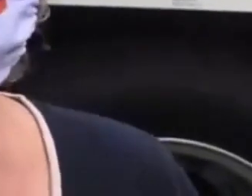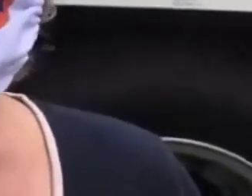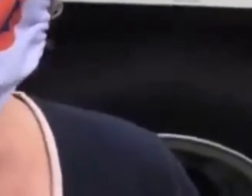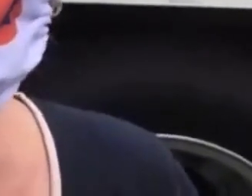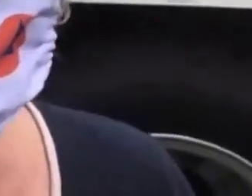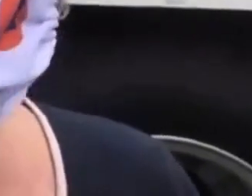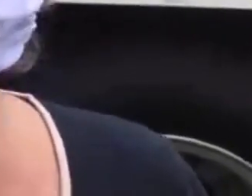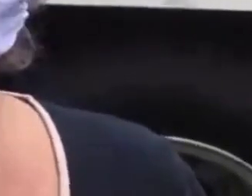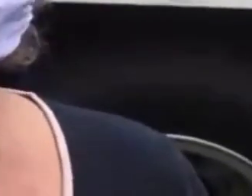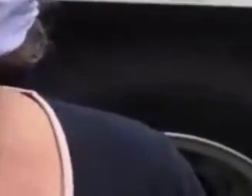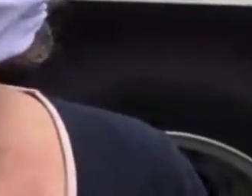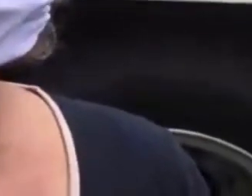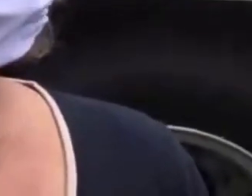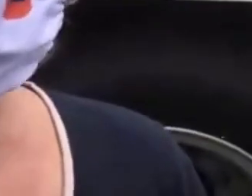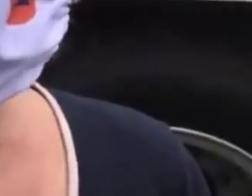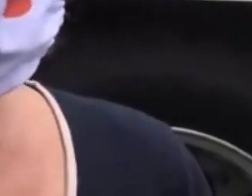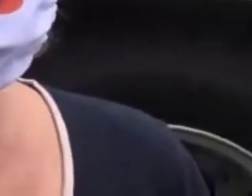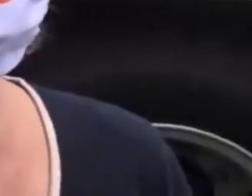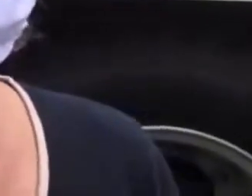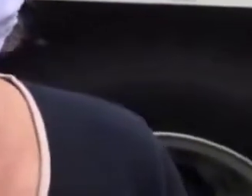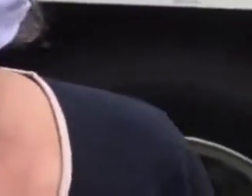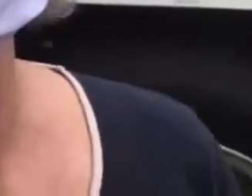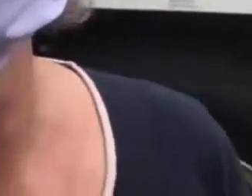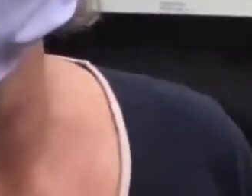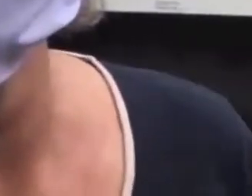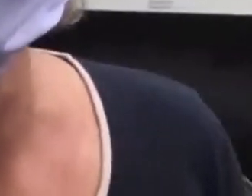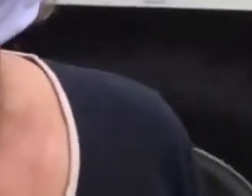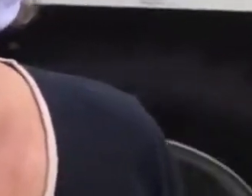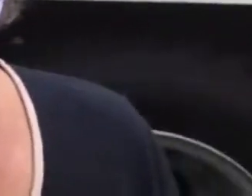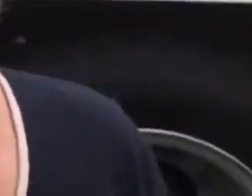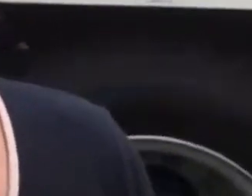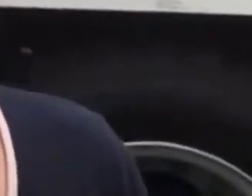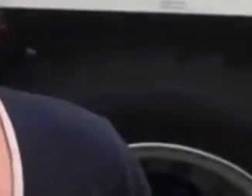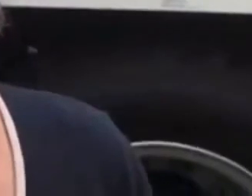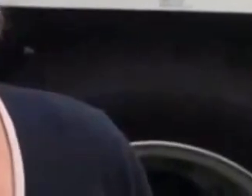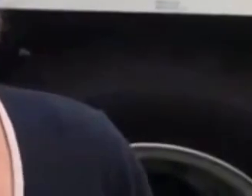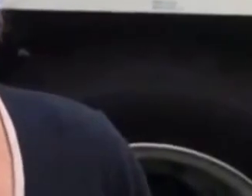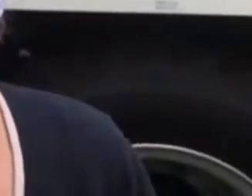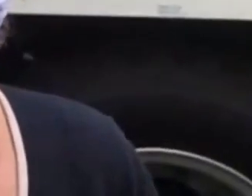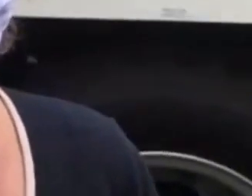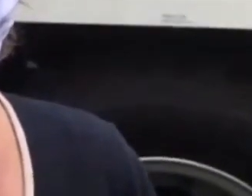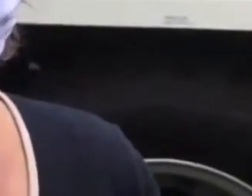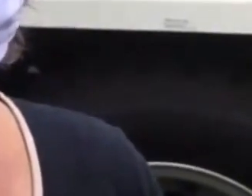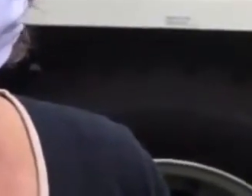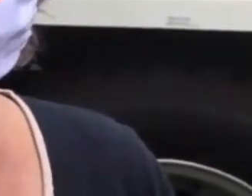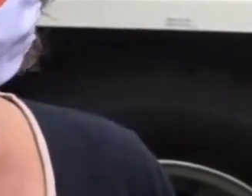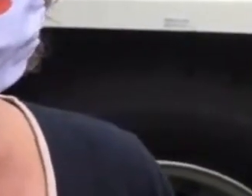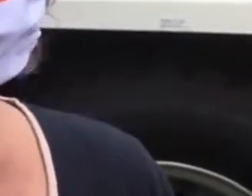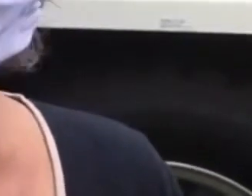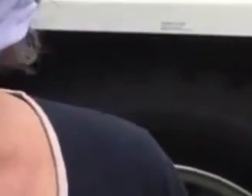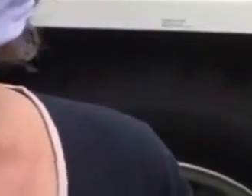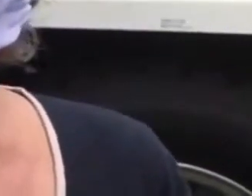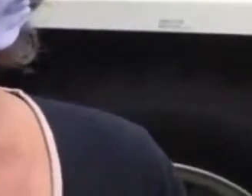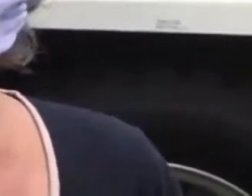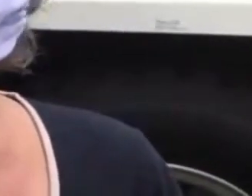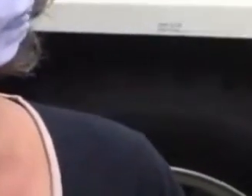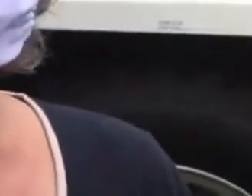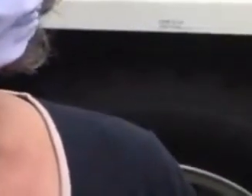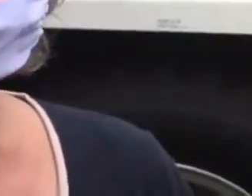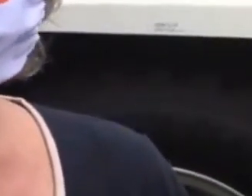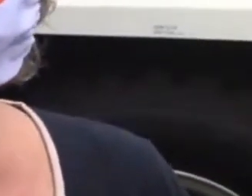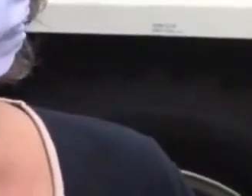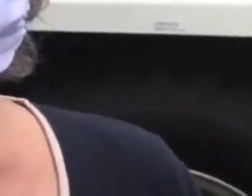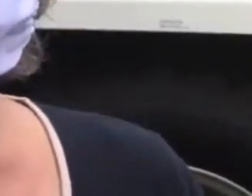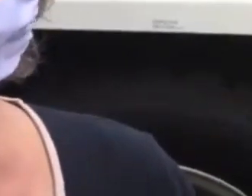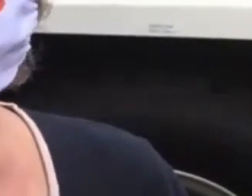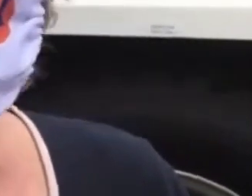in unsere Arbeit, weil wir in einer Woche den bundesweiten Warntag haben, nämlich genau am 10.09. Und damit Sie eben